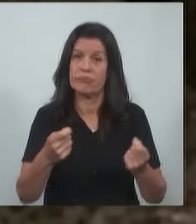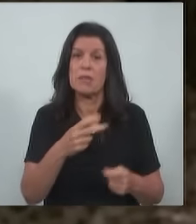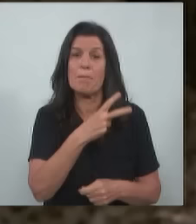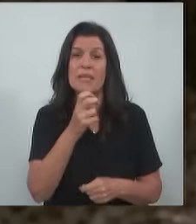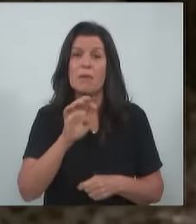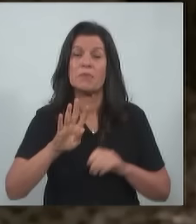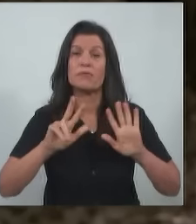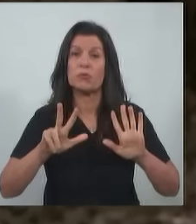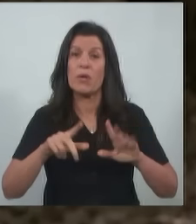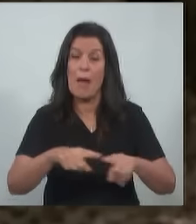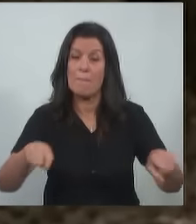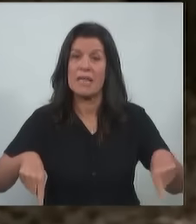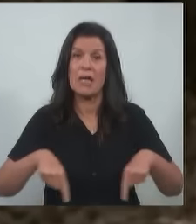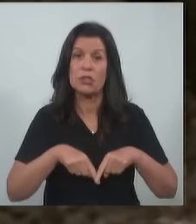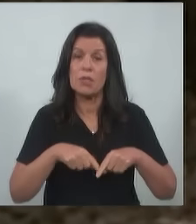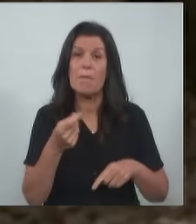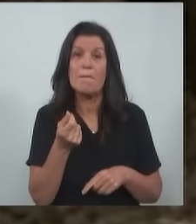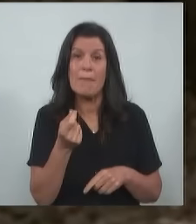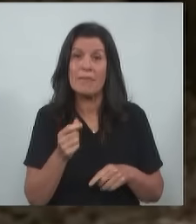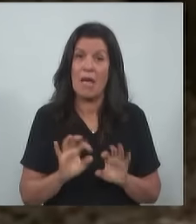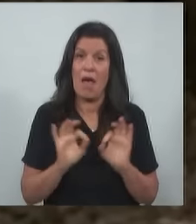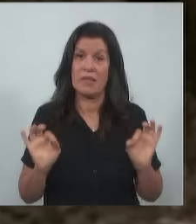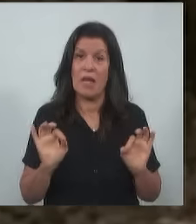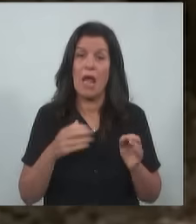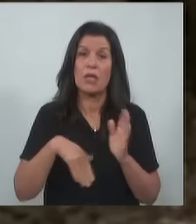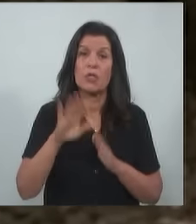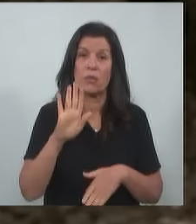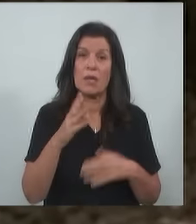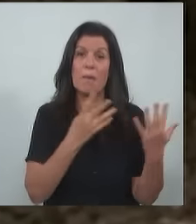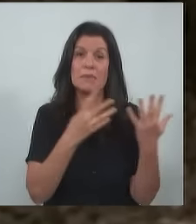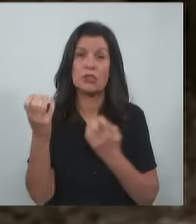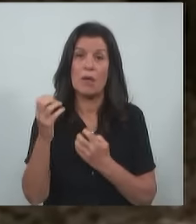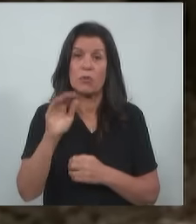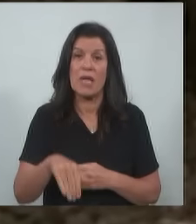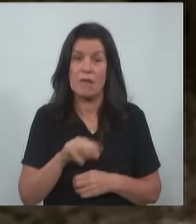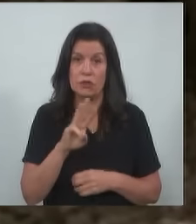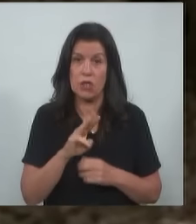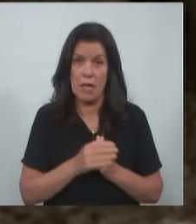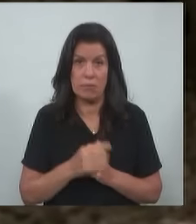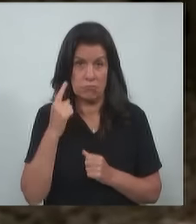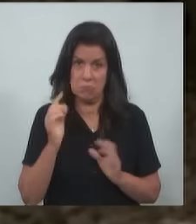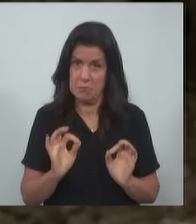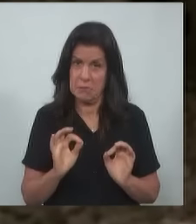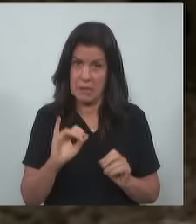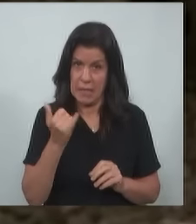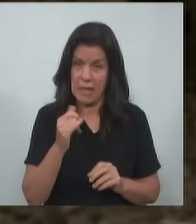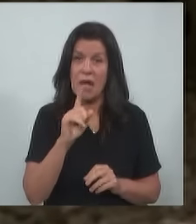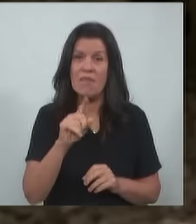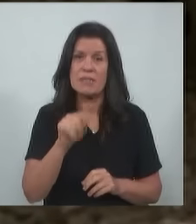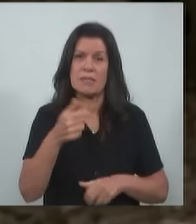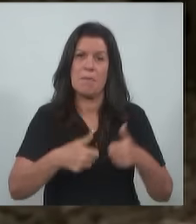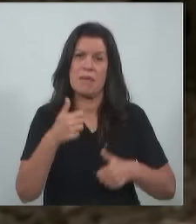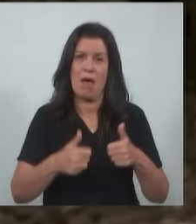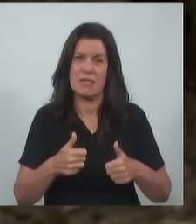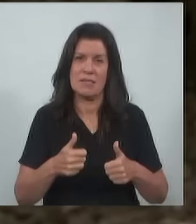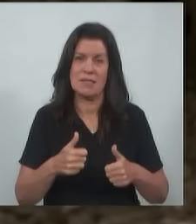במחיר התחלתי שמגיע ליותר מ-900,000 שקלים. נשמע הוגן, הבעיה היא שהמכרז יבוצע בשיטה כל המרבה במחיר,